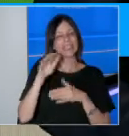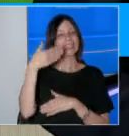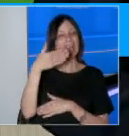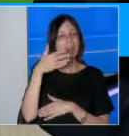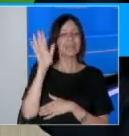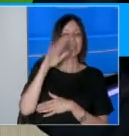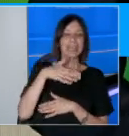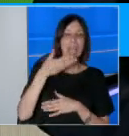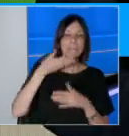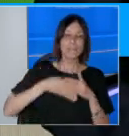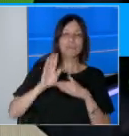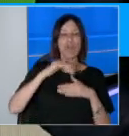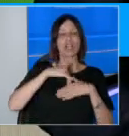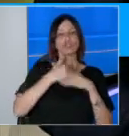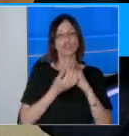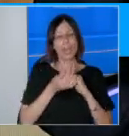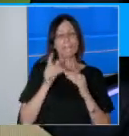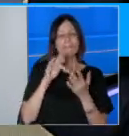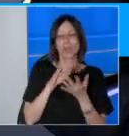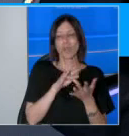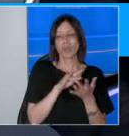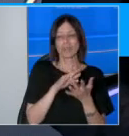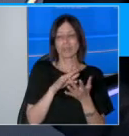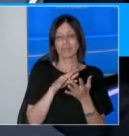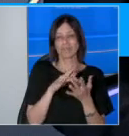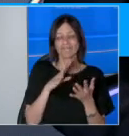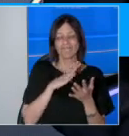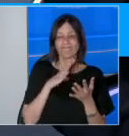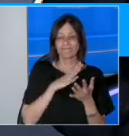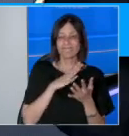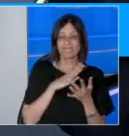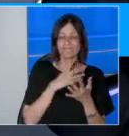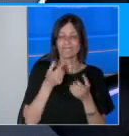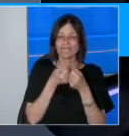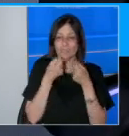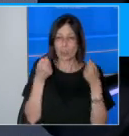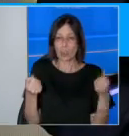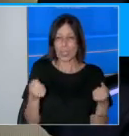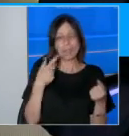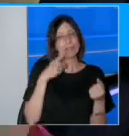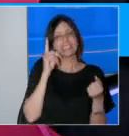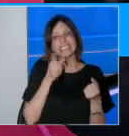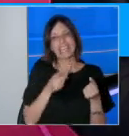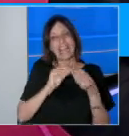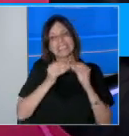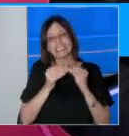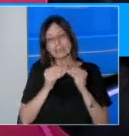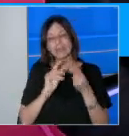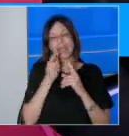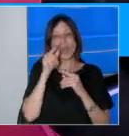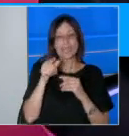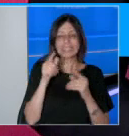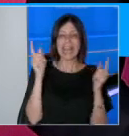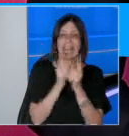גם בשער שכם, במקומות מאוד נפיצים. האם השנה אולי צריך לצמצם את האירוע הזה, לקצר את